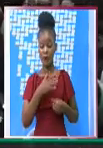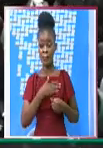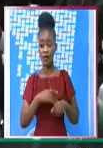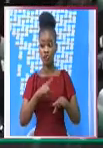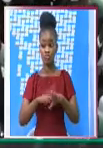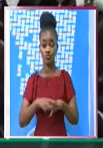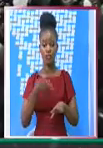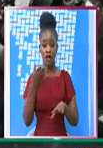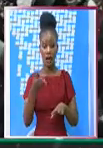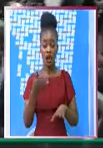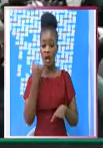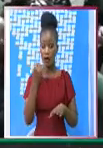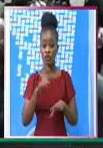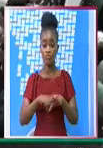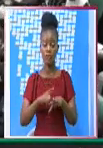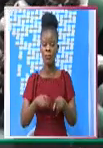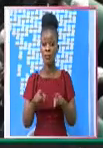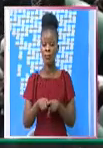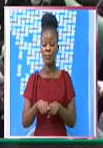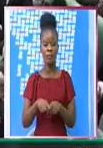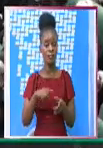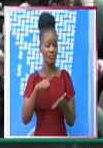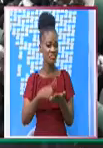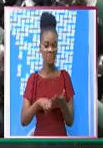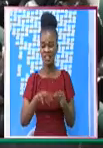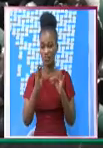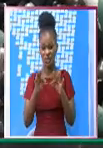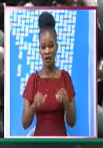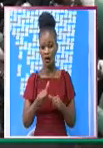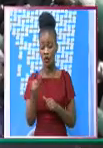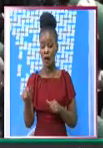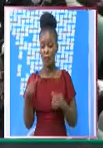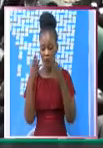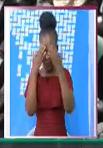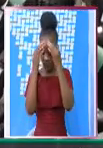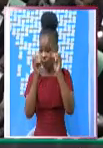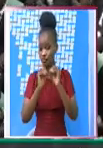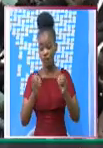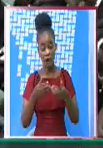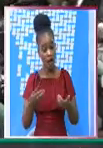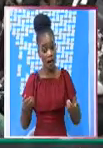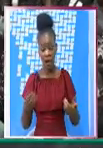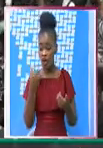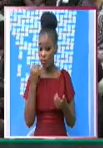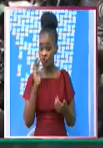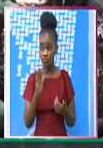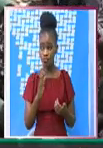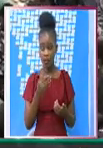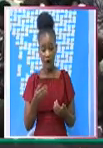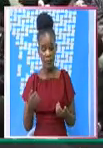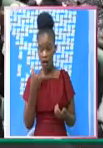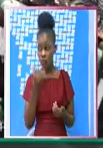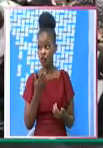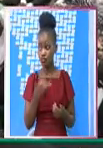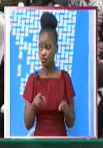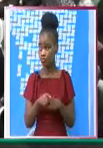n'ebiseera byaffe oluusi ebiseera tubimalira mu bintu ebira ne tulabira gino emisingi emito omujijo omuto abaana abato ate nga